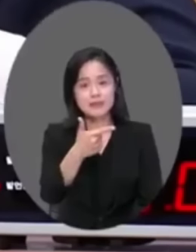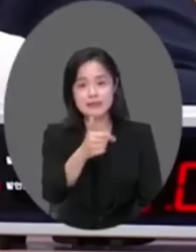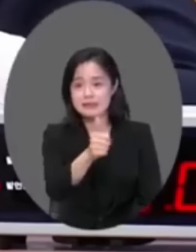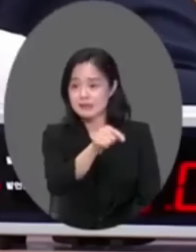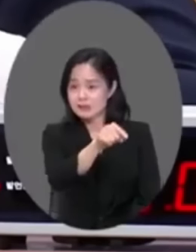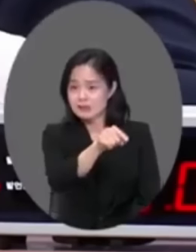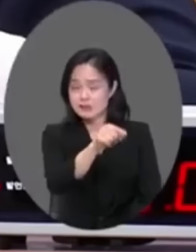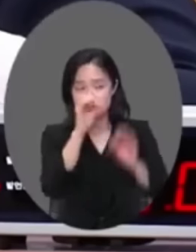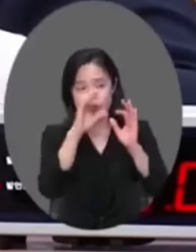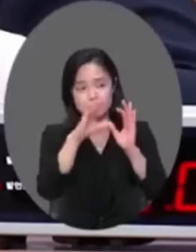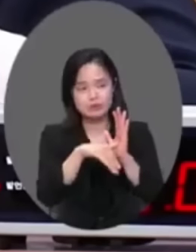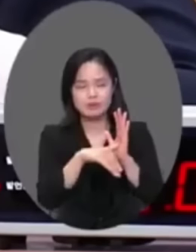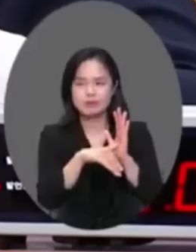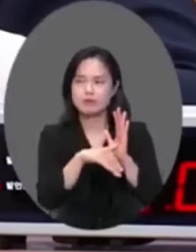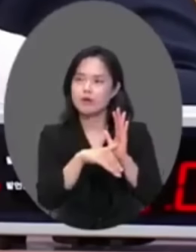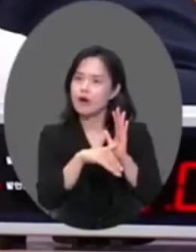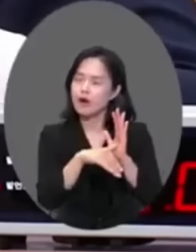처음이잖아요